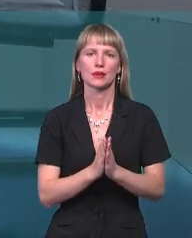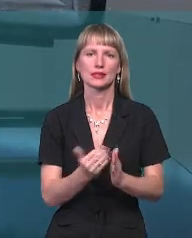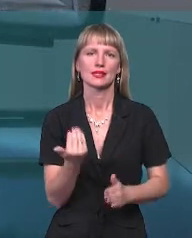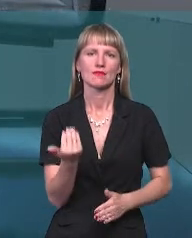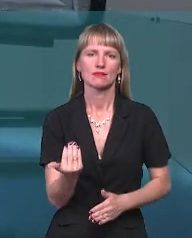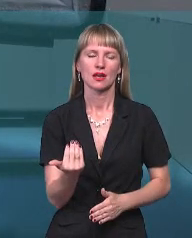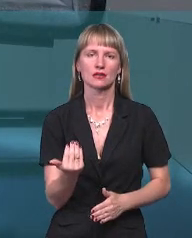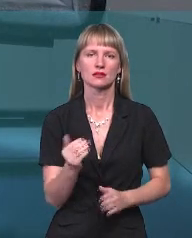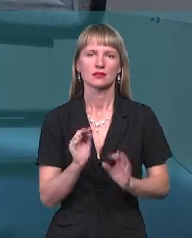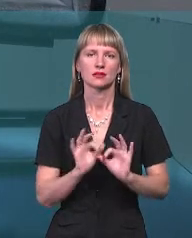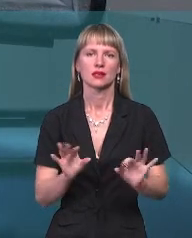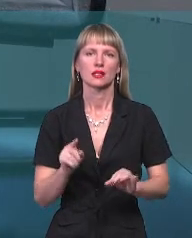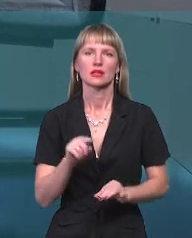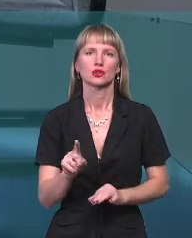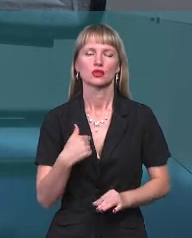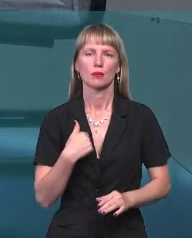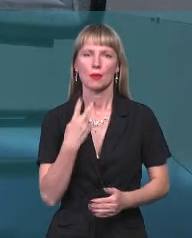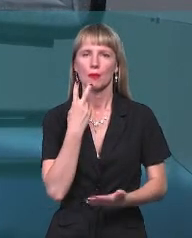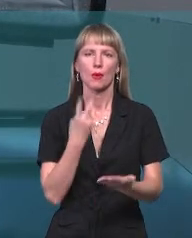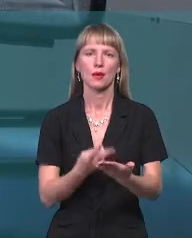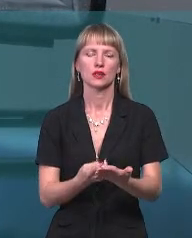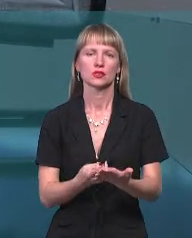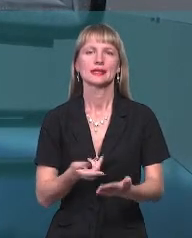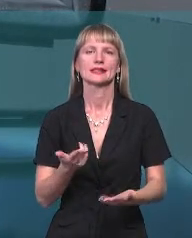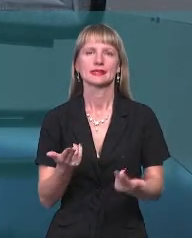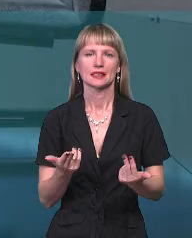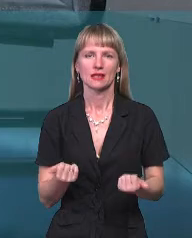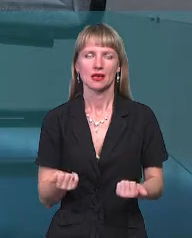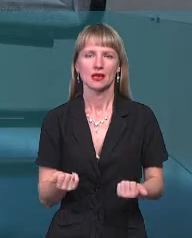вас прокоментувати те, що ми побачили. Ну, дійсно,